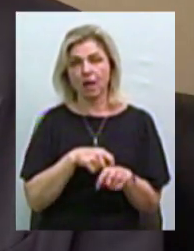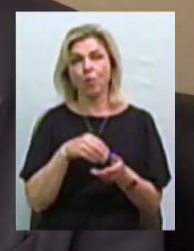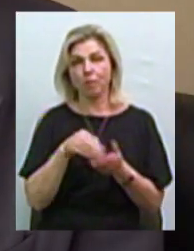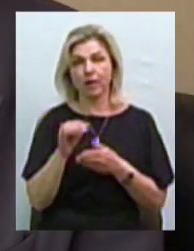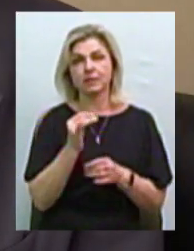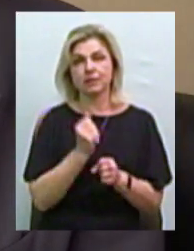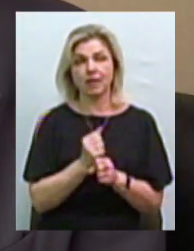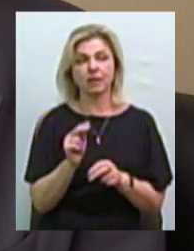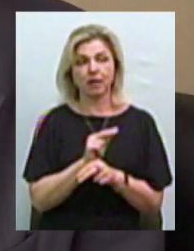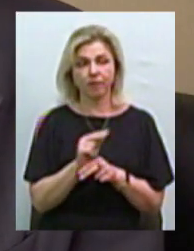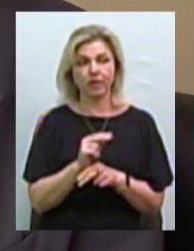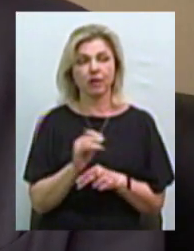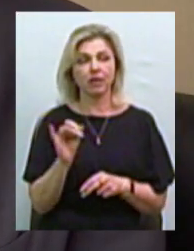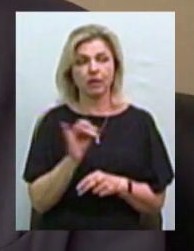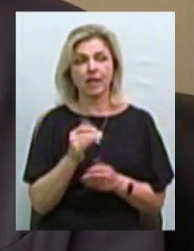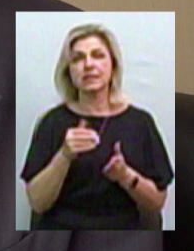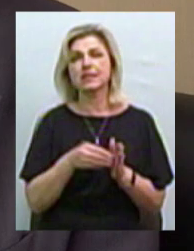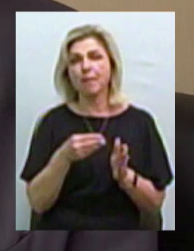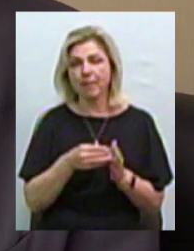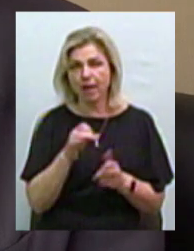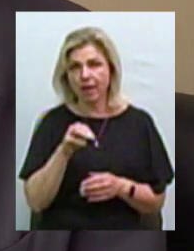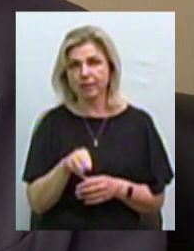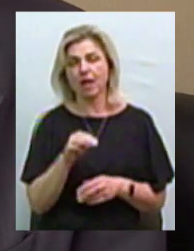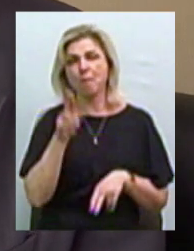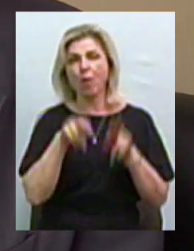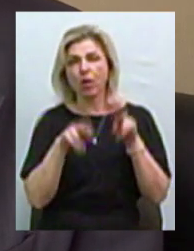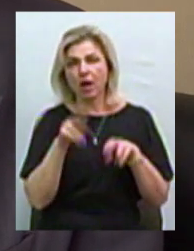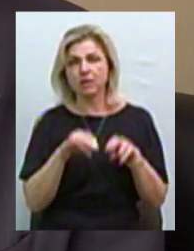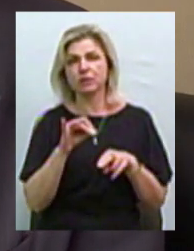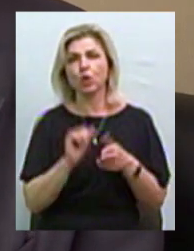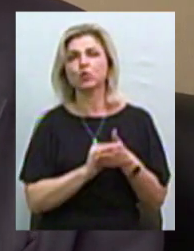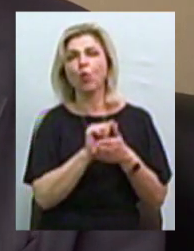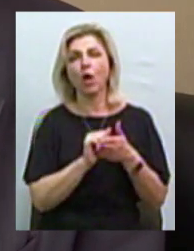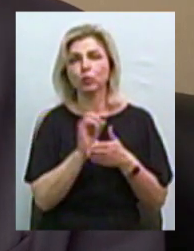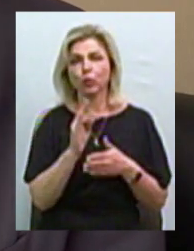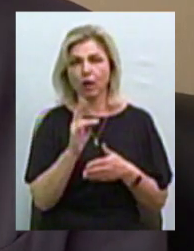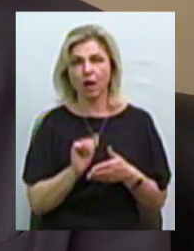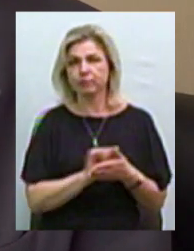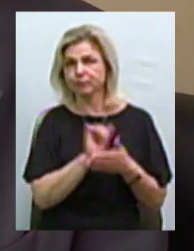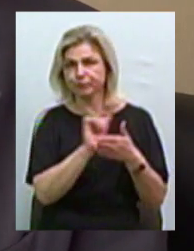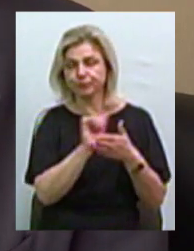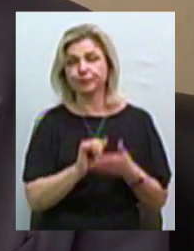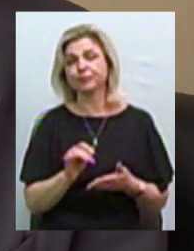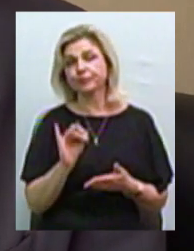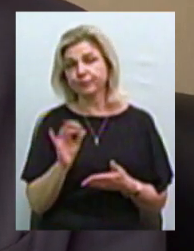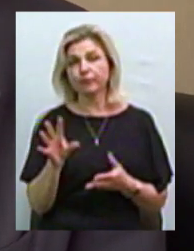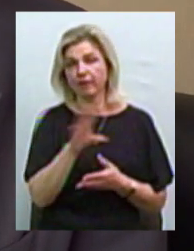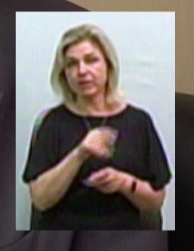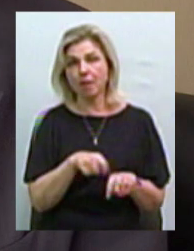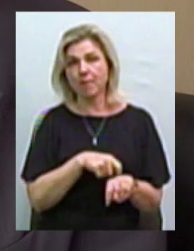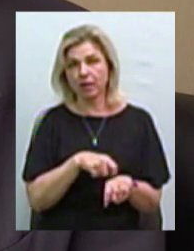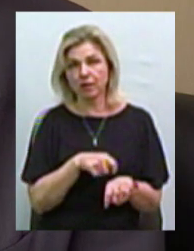і сатангіпс, і цемент, і покраска, і штукатурка. Тобто всі матеріал